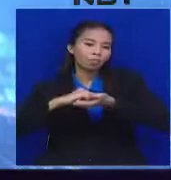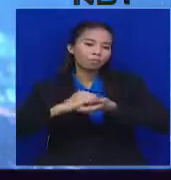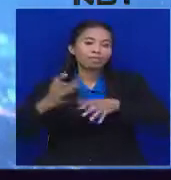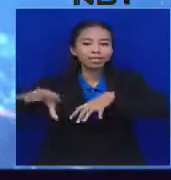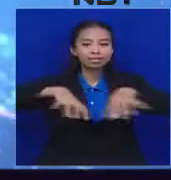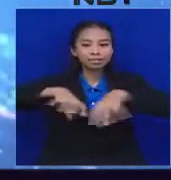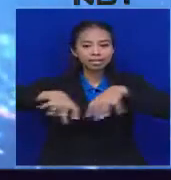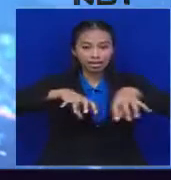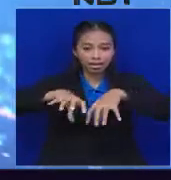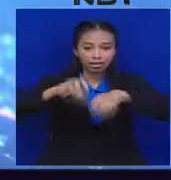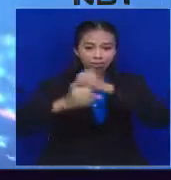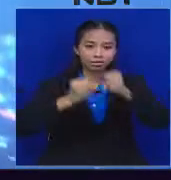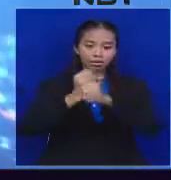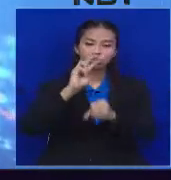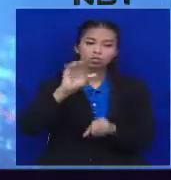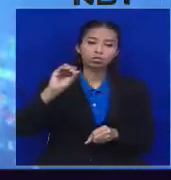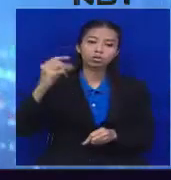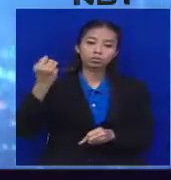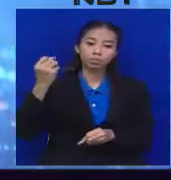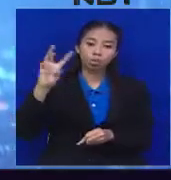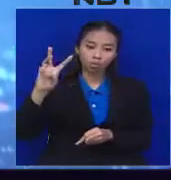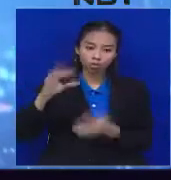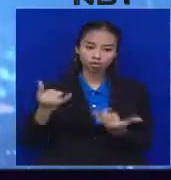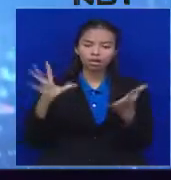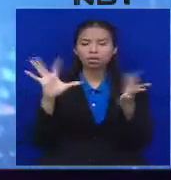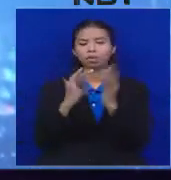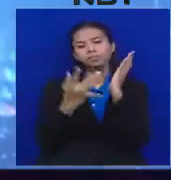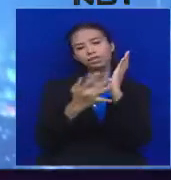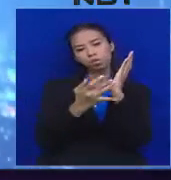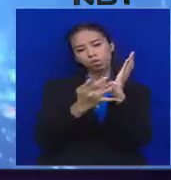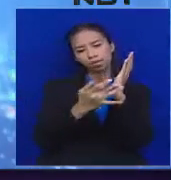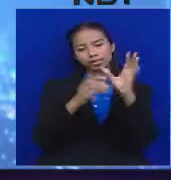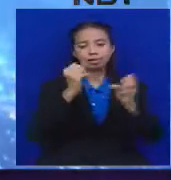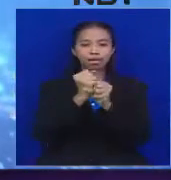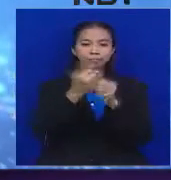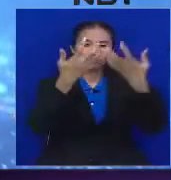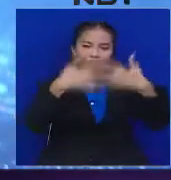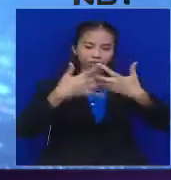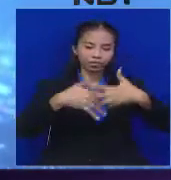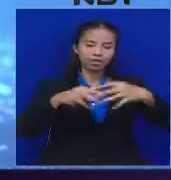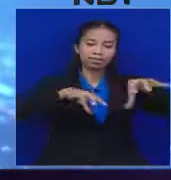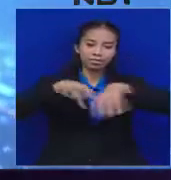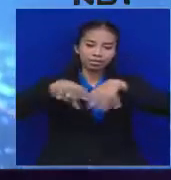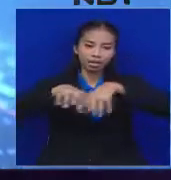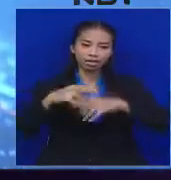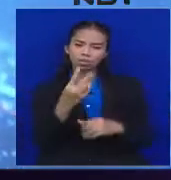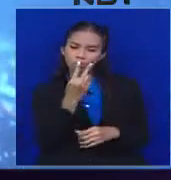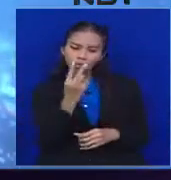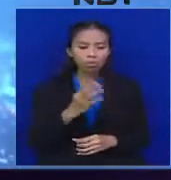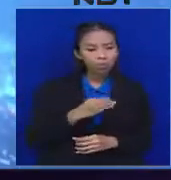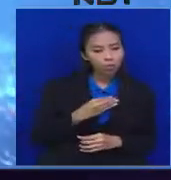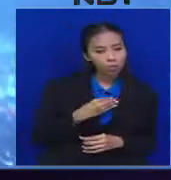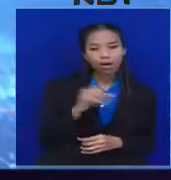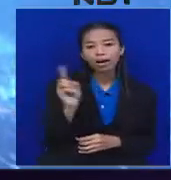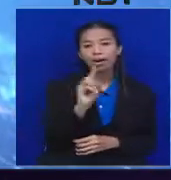Expo 2016จัดแสดงนวัตกรรมเทคโนโลยีด้านการผลิตในทุกกลุ่มอุตสาหกรรมจากทั่วโลกจะตื่นตาตื่นใจขนาด